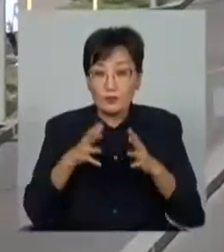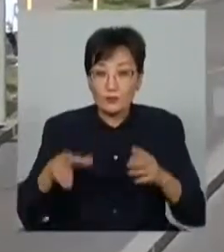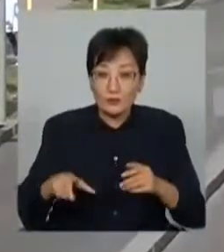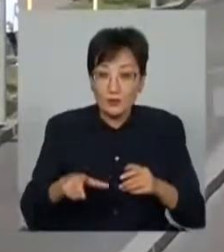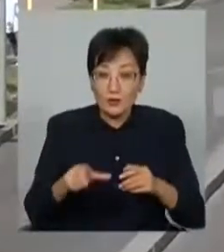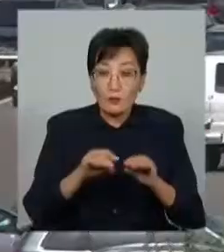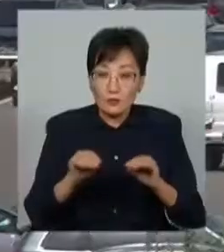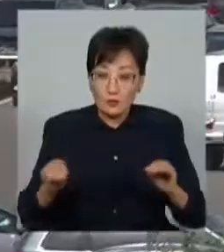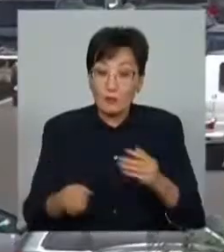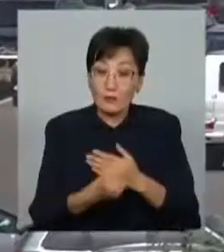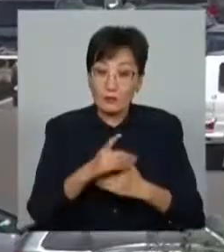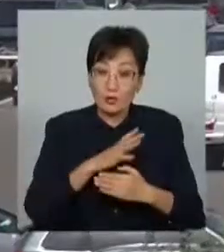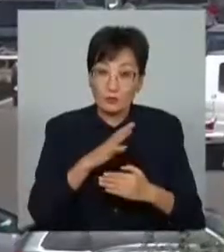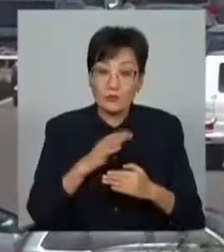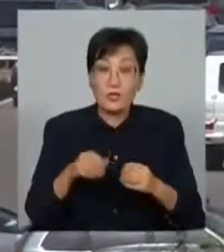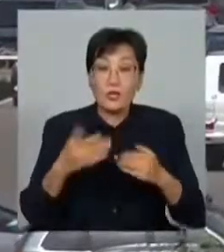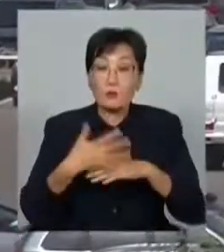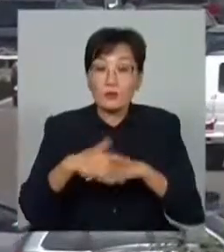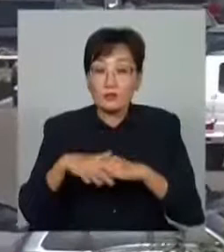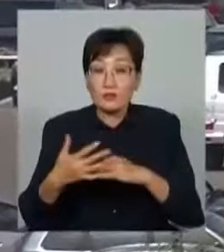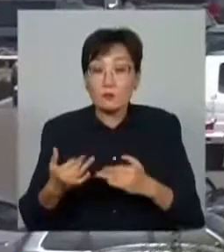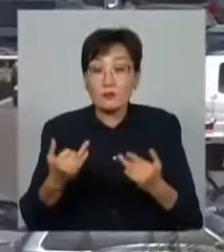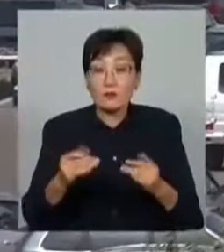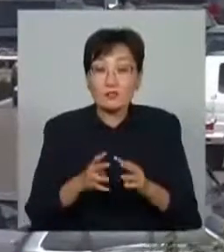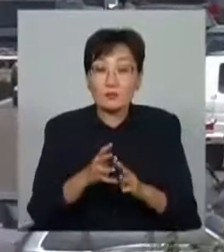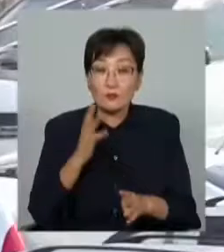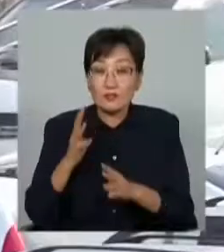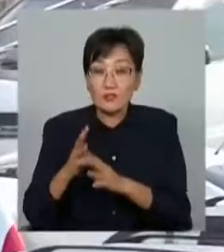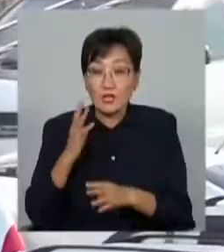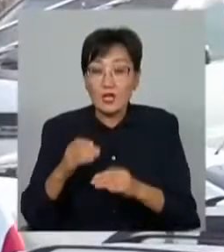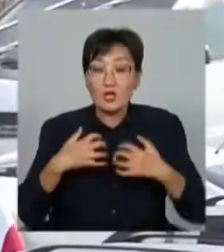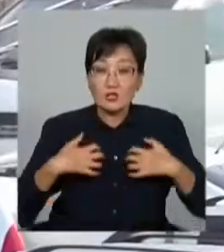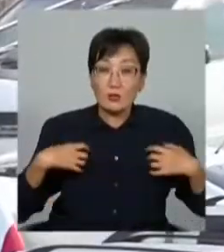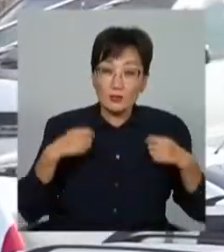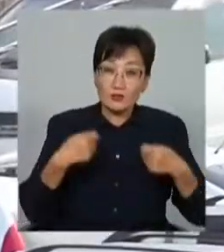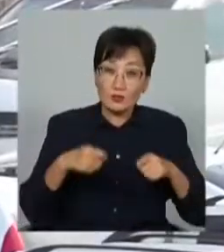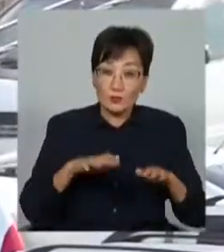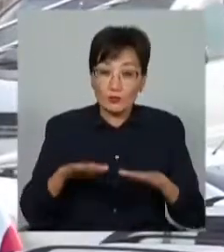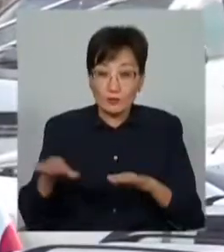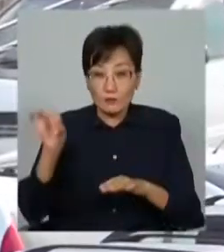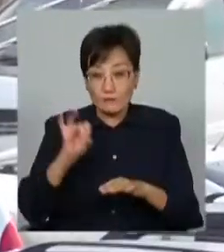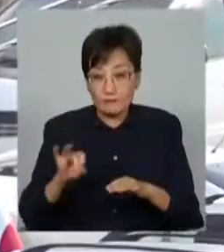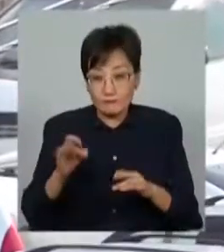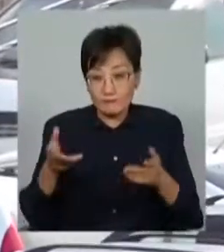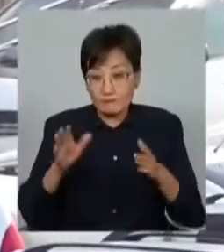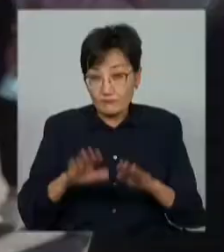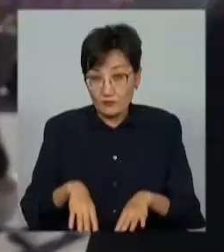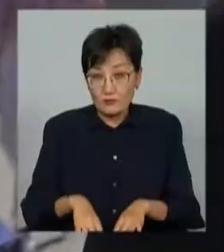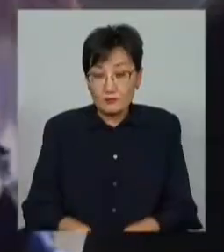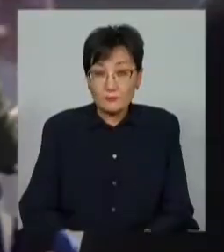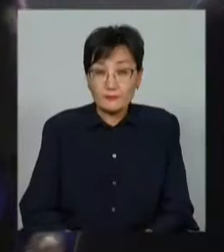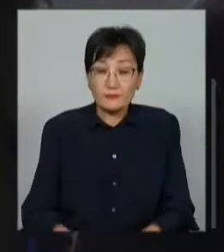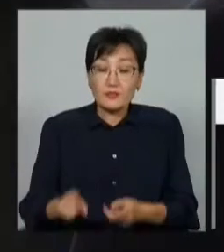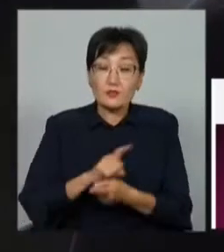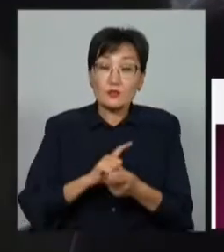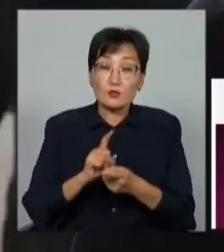автотұрақ орындары пайда болды. Ал ашық аспан астында қаз-қатар тізілген жабайы сауда нүктелері тарих беттерінде ғана қалды.